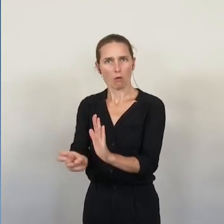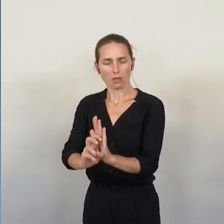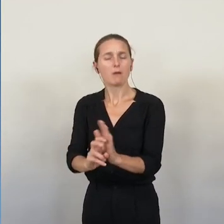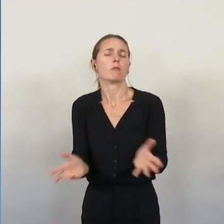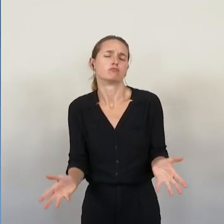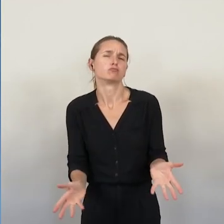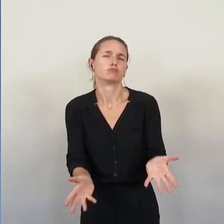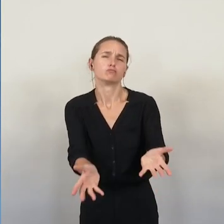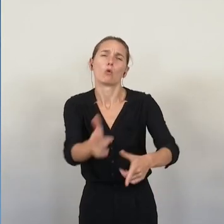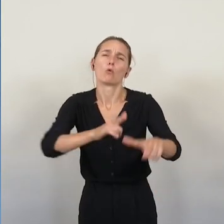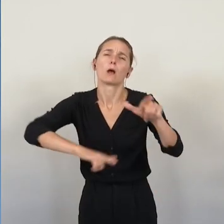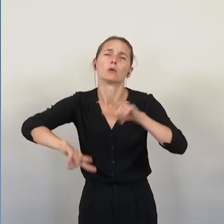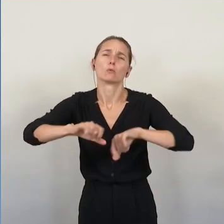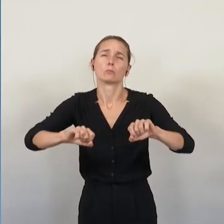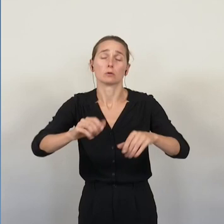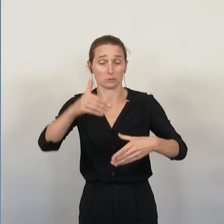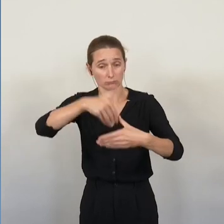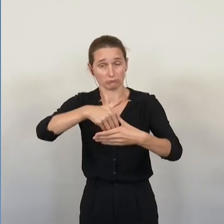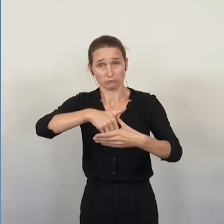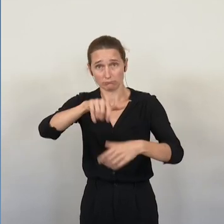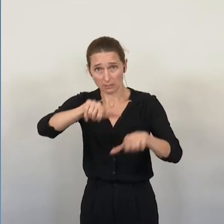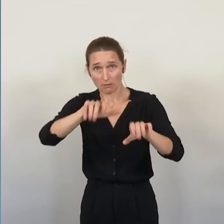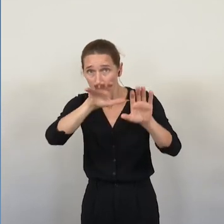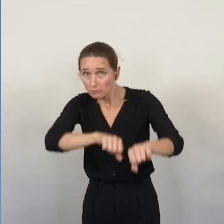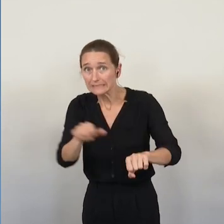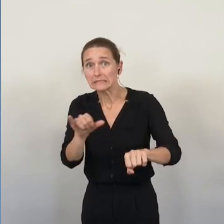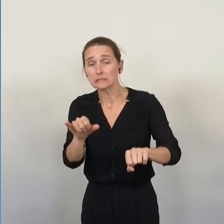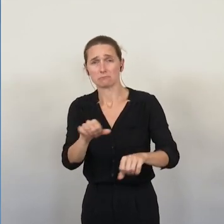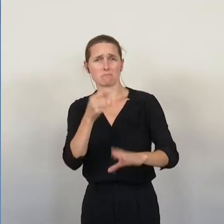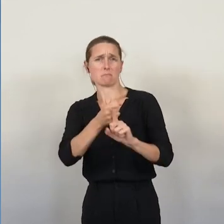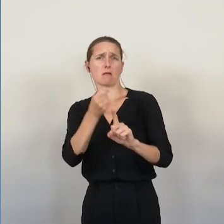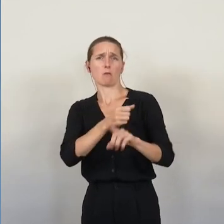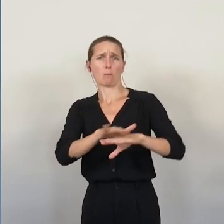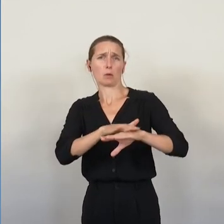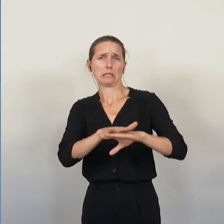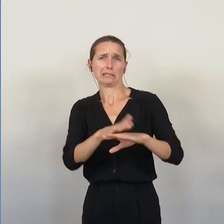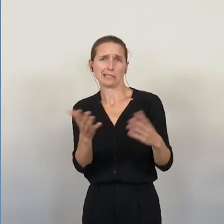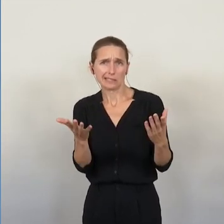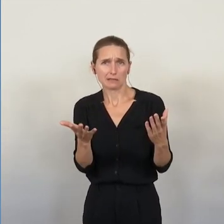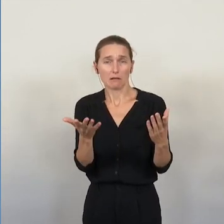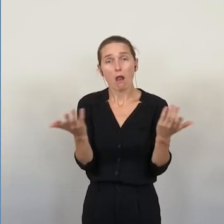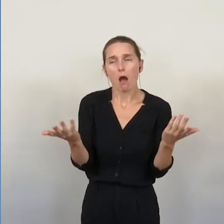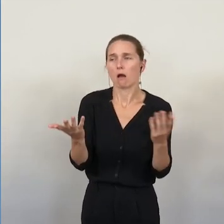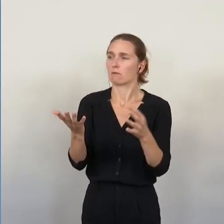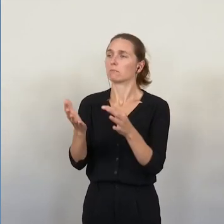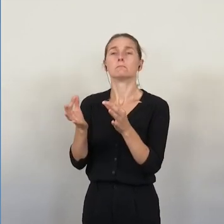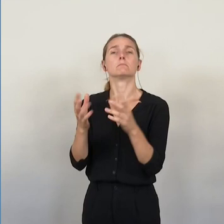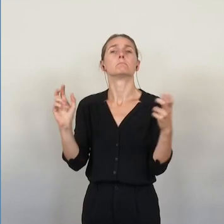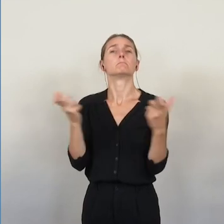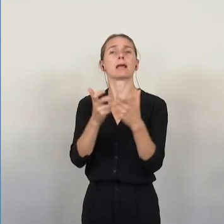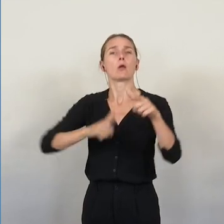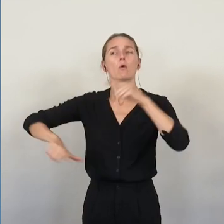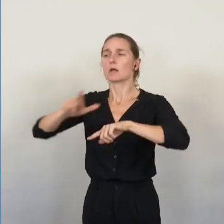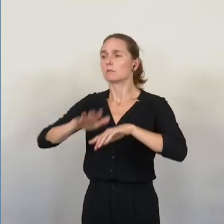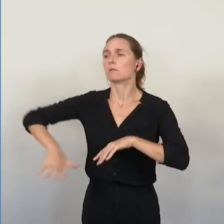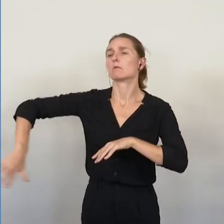squatterurs qui sont des militants politiques que donner à ces squatterurs un local très en dessous du prix du marché pour qu'ils puisse